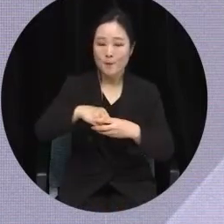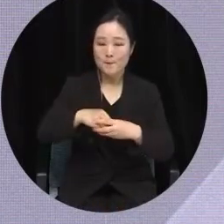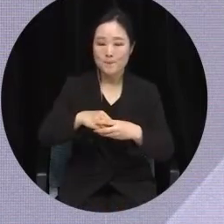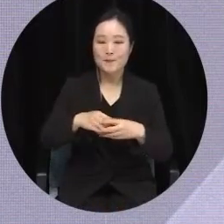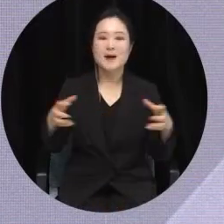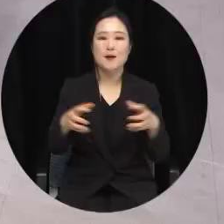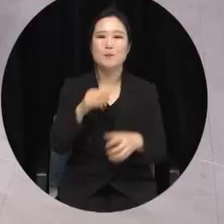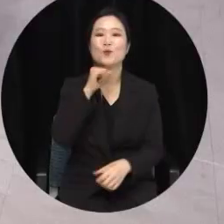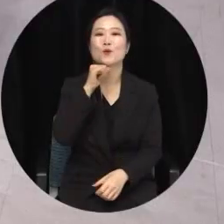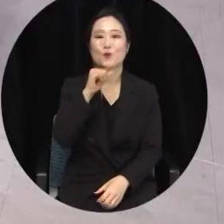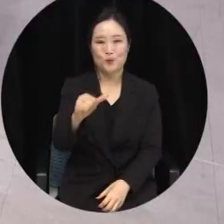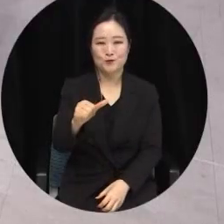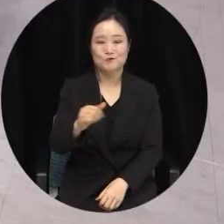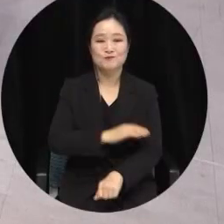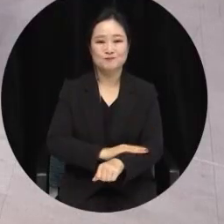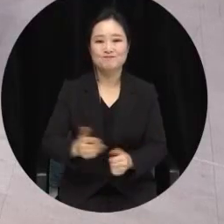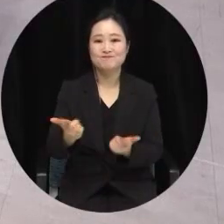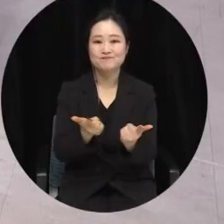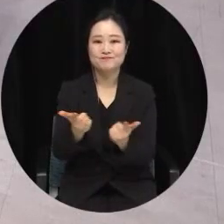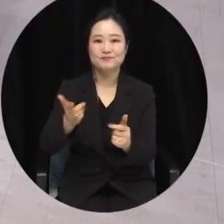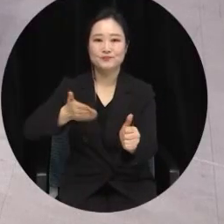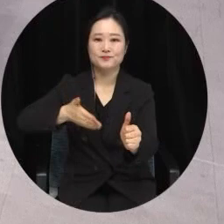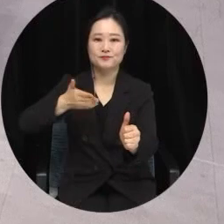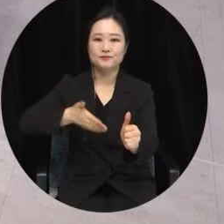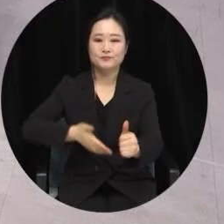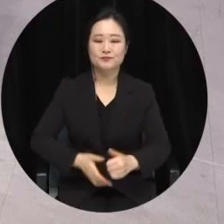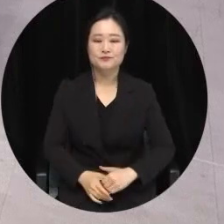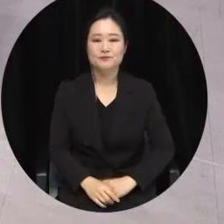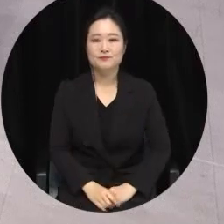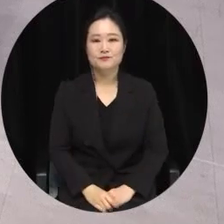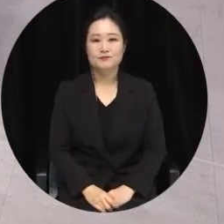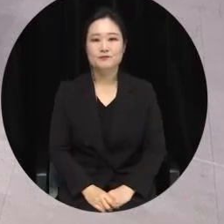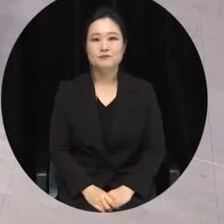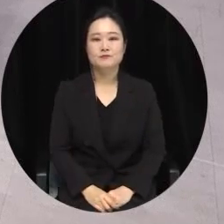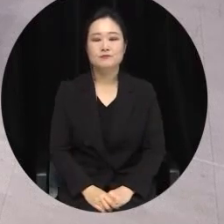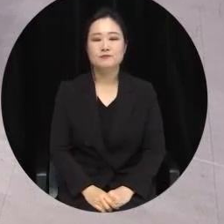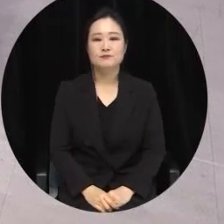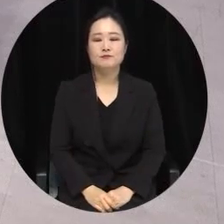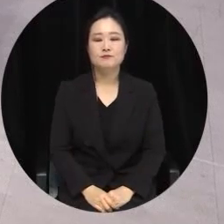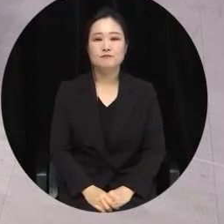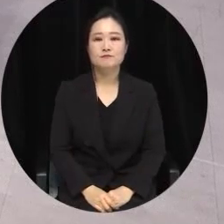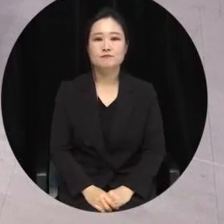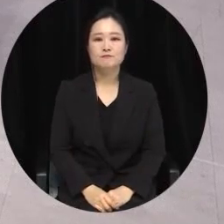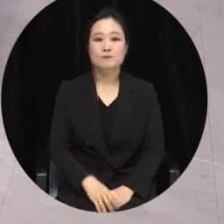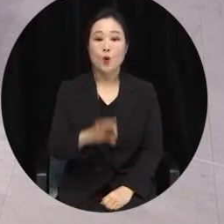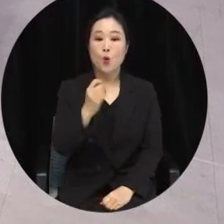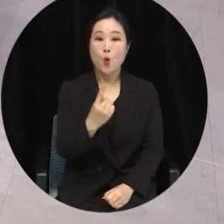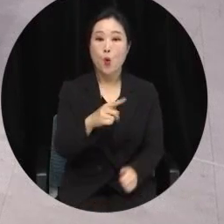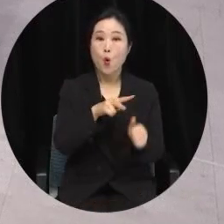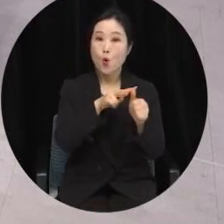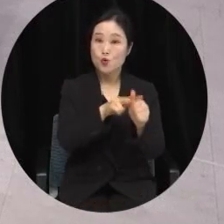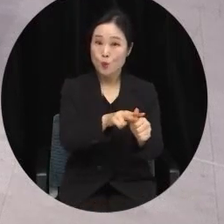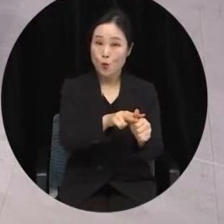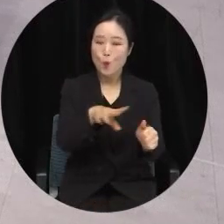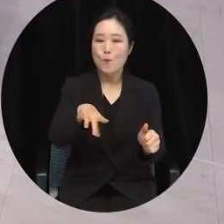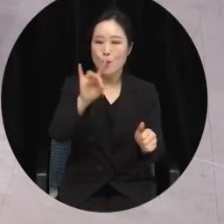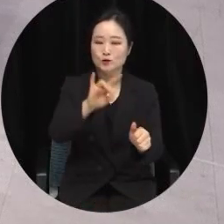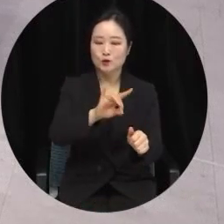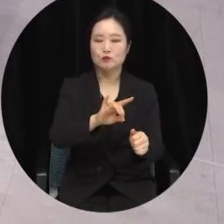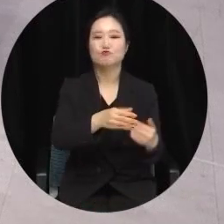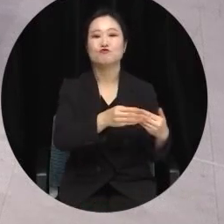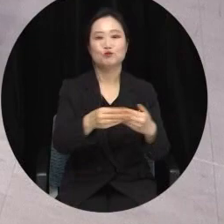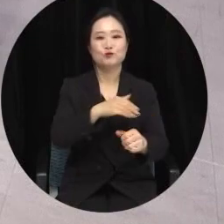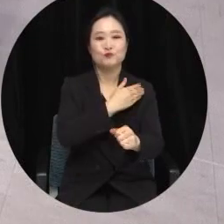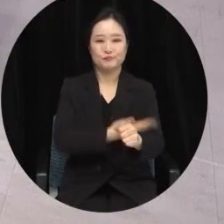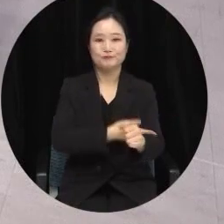5분이니까 시간 활용 잘해주시기 바랍니다. 그럼 먼저 오경훈 후보에게 주도권을 드리겠습니다.